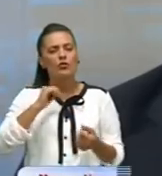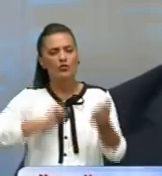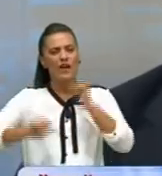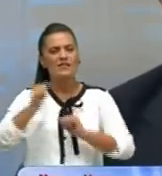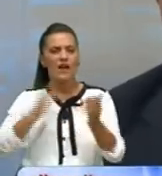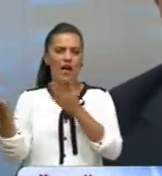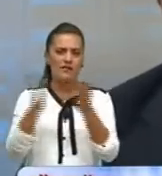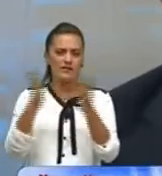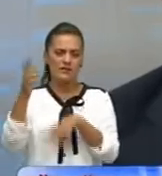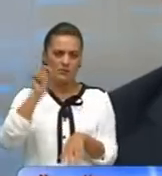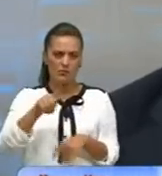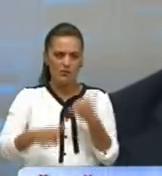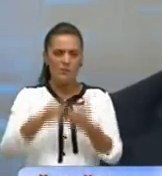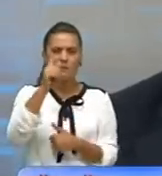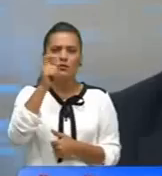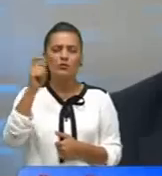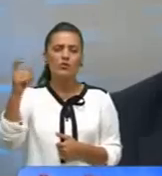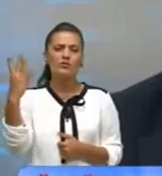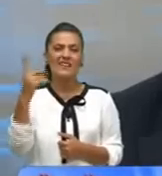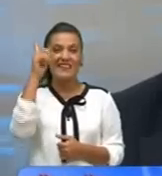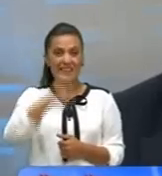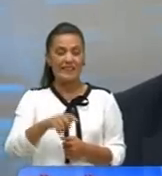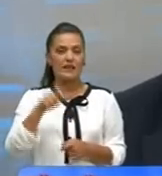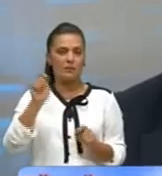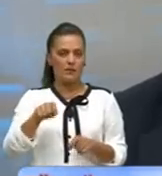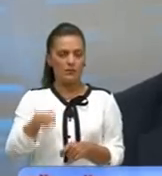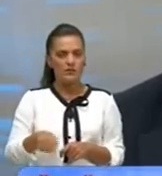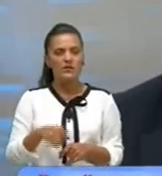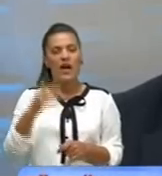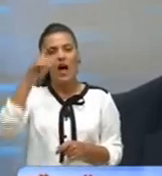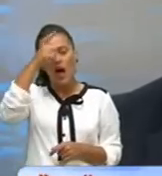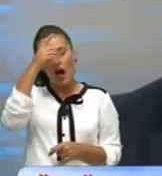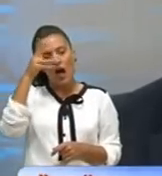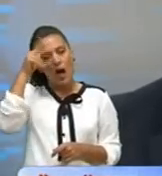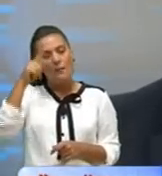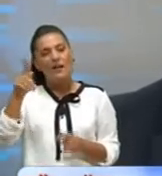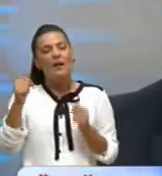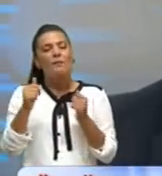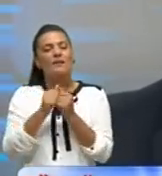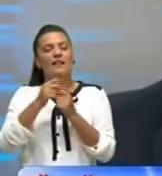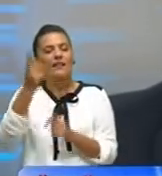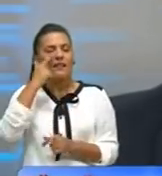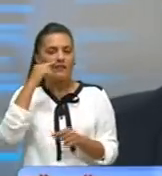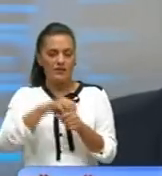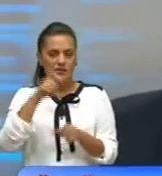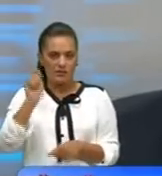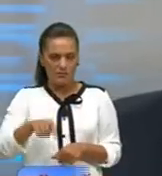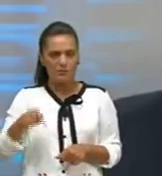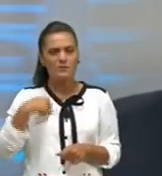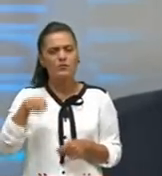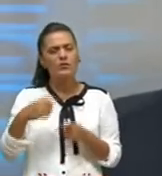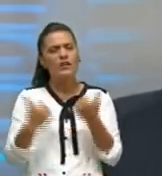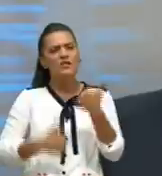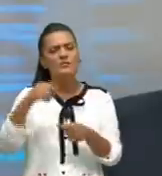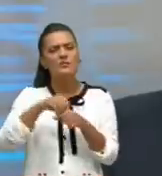üniversiteler arasında yapılıyor bu yarışma. 1994'te ilki düzenlenmiş. Amerika Birleşik Devletleri'nde düzenleniyor. Biz bu